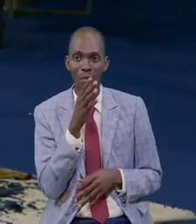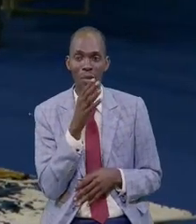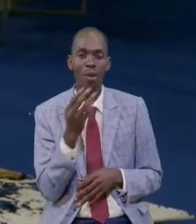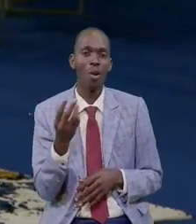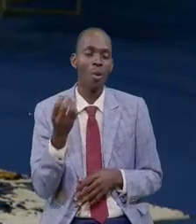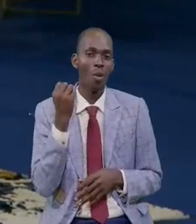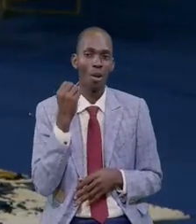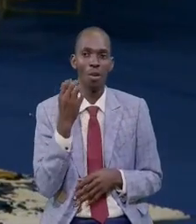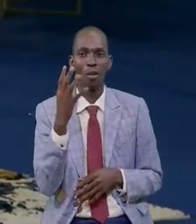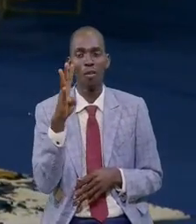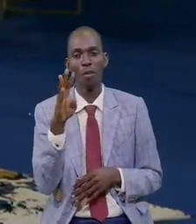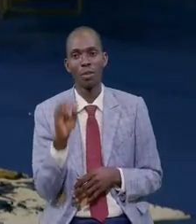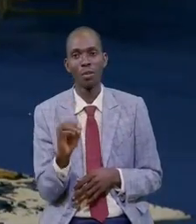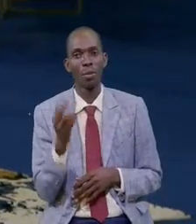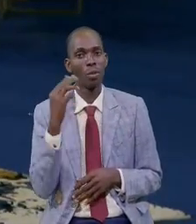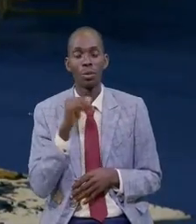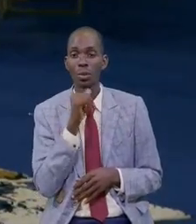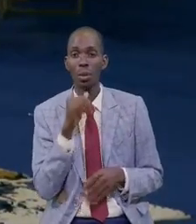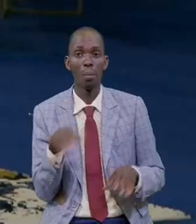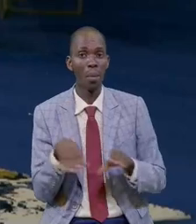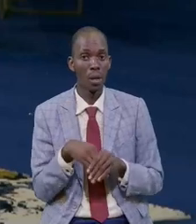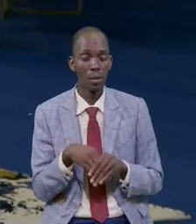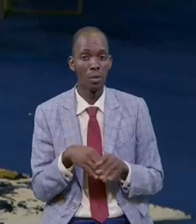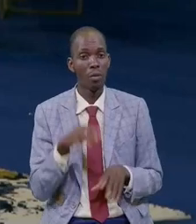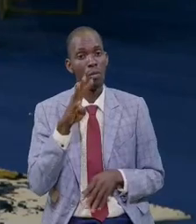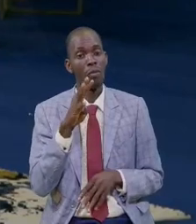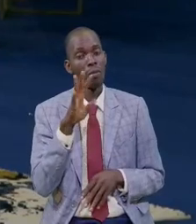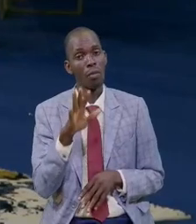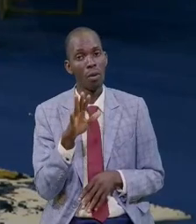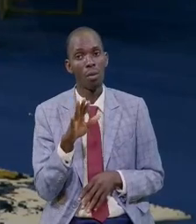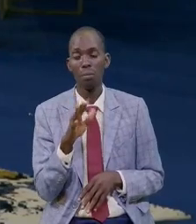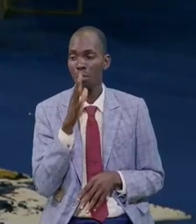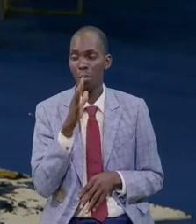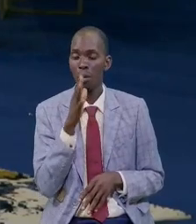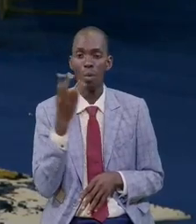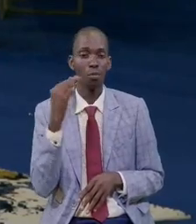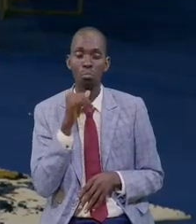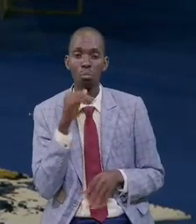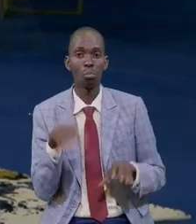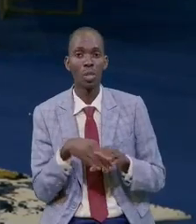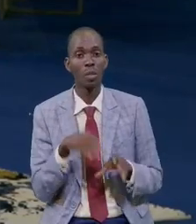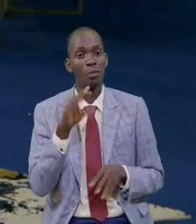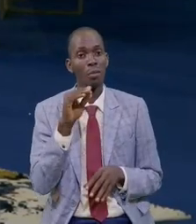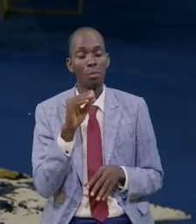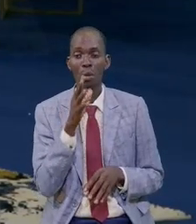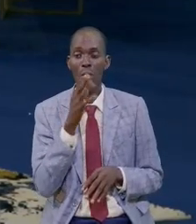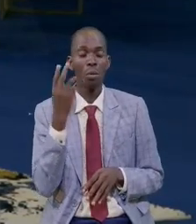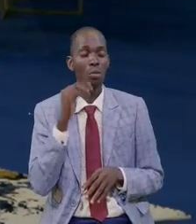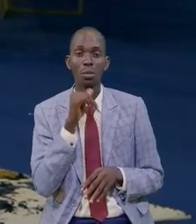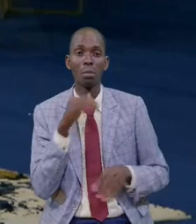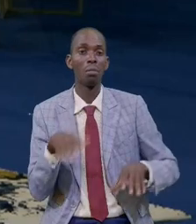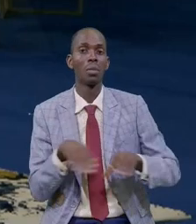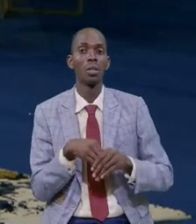elle avait 40 ans elle était pas mariée 45 ans elle n'était pas mariée 50 ans elle n'était pas